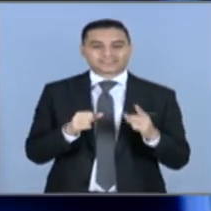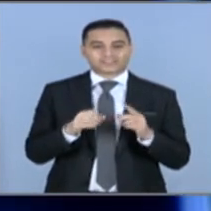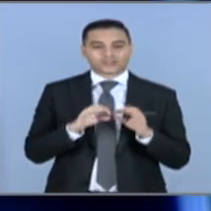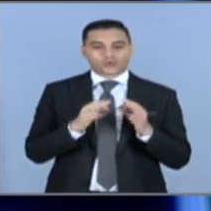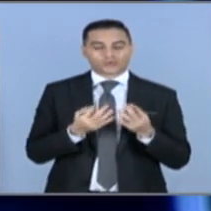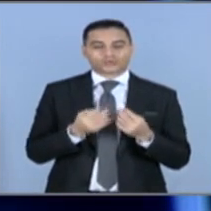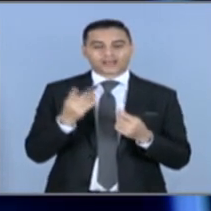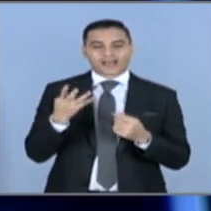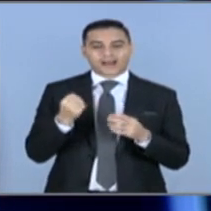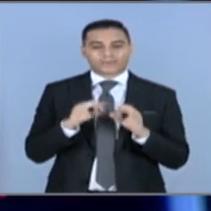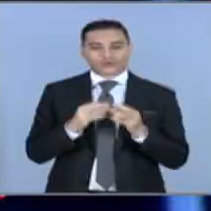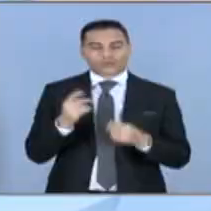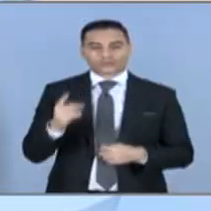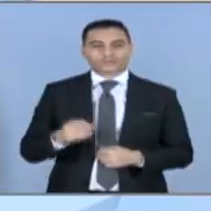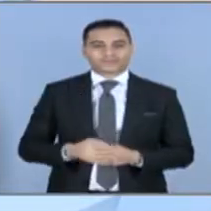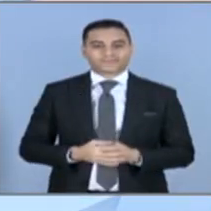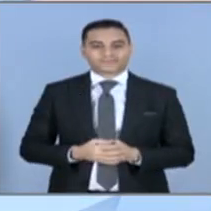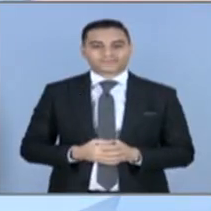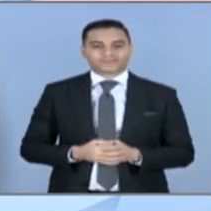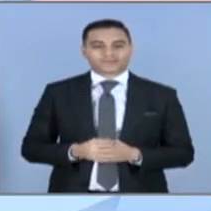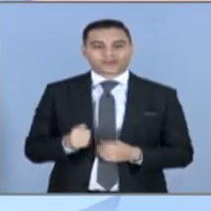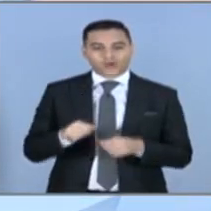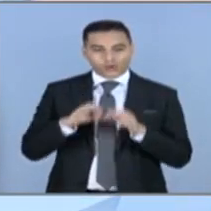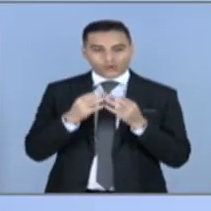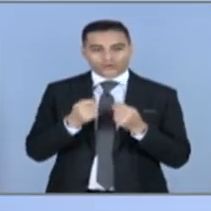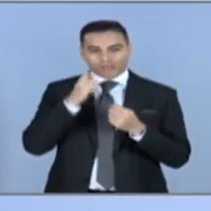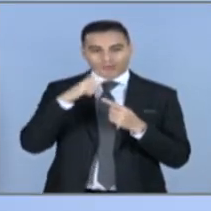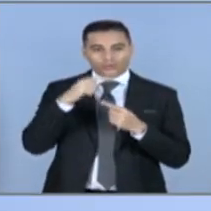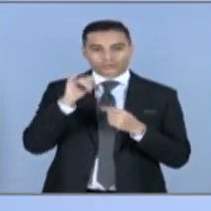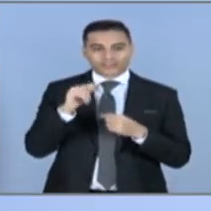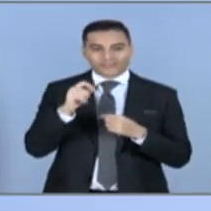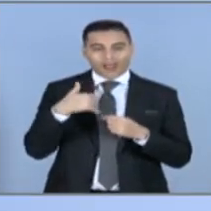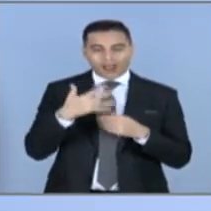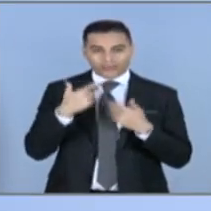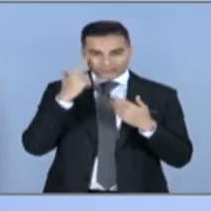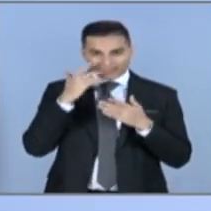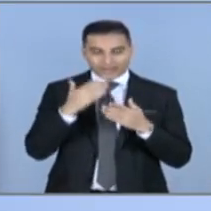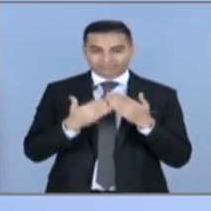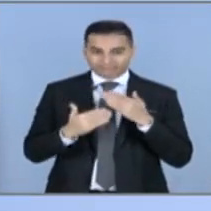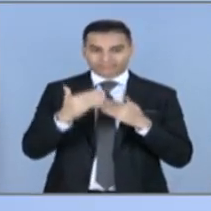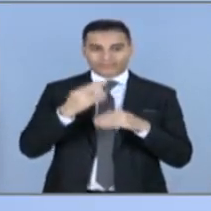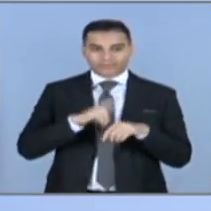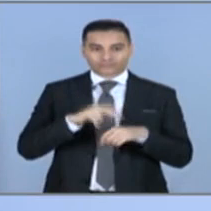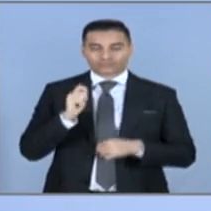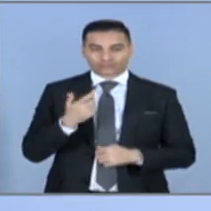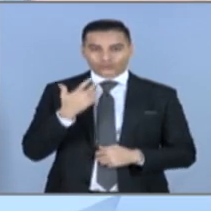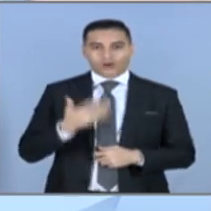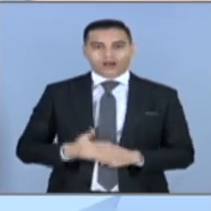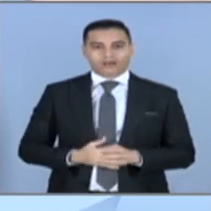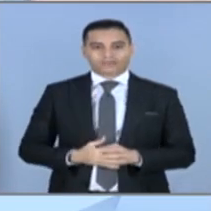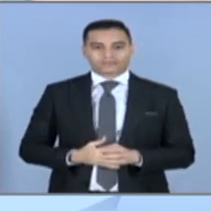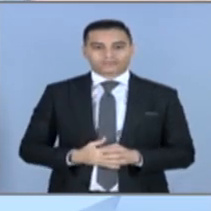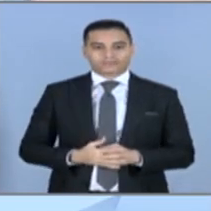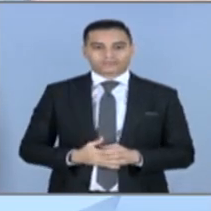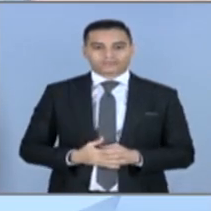مسيحه، 40 عائله ابو ضيف. عائله ابو ضيف محتاجين نرجع في المباراه بسرعه. ايه